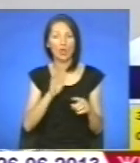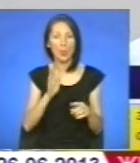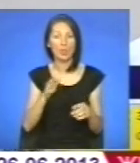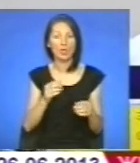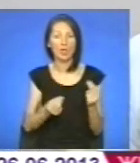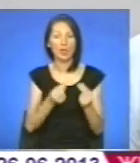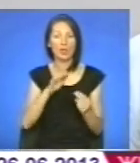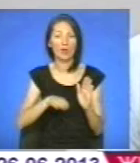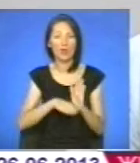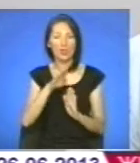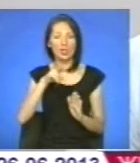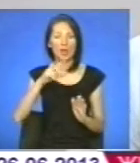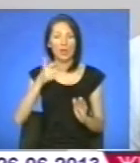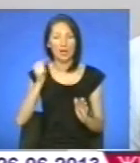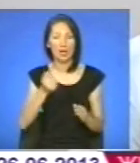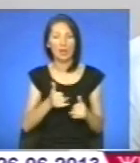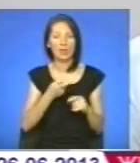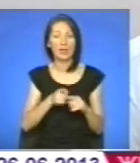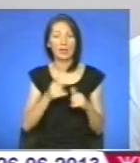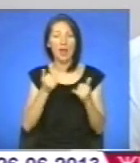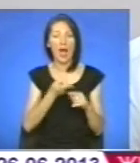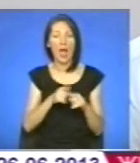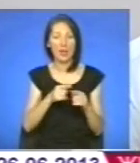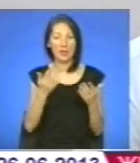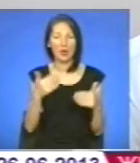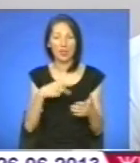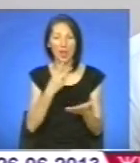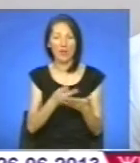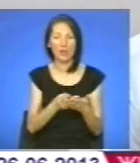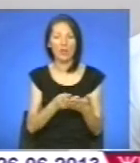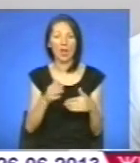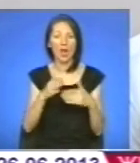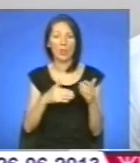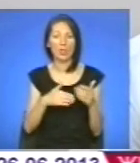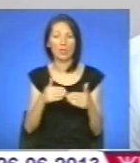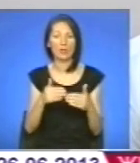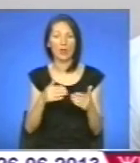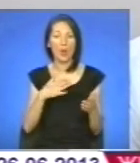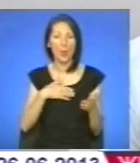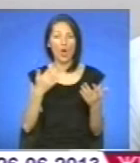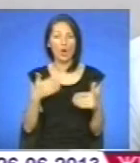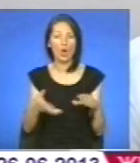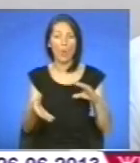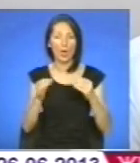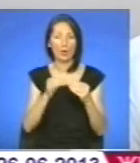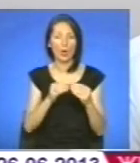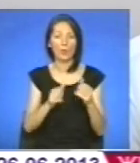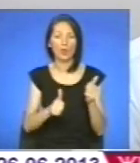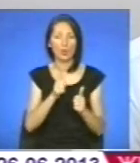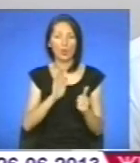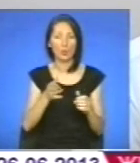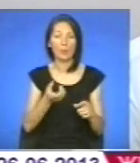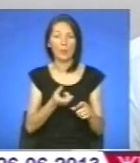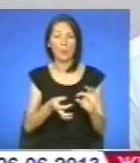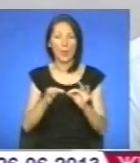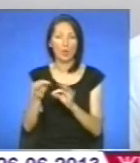высшей лиге. И для этого уже видно шаги практически. Может, мы уже по итогам турнира будем более подробно об